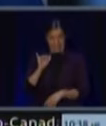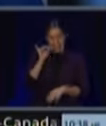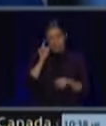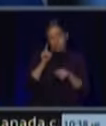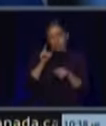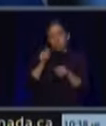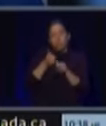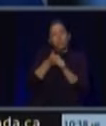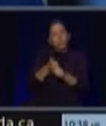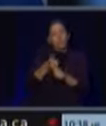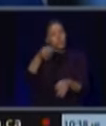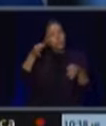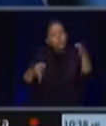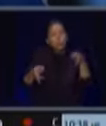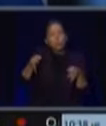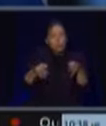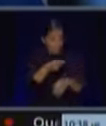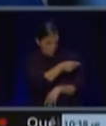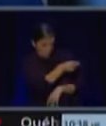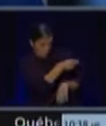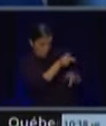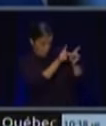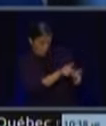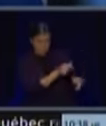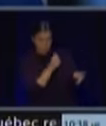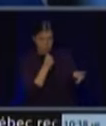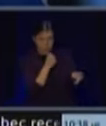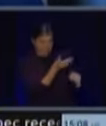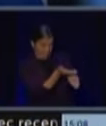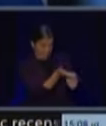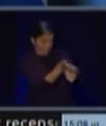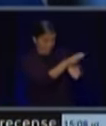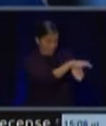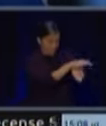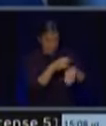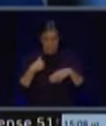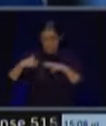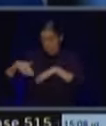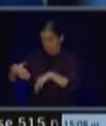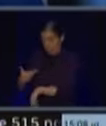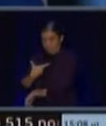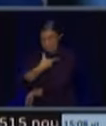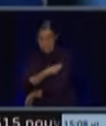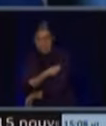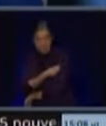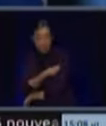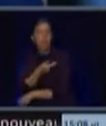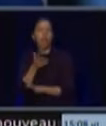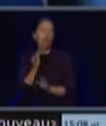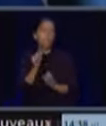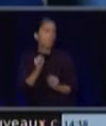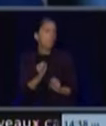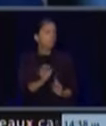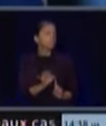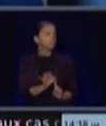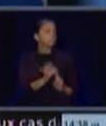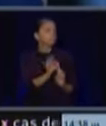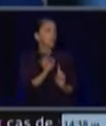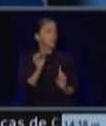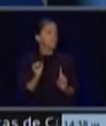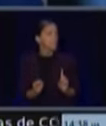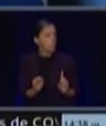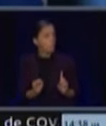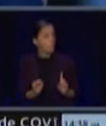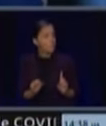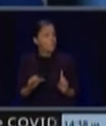temps de se faire vacciner, on va toujours... Mais le principe, c'est qu'on veut protéger l'environnement. Puis on le voit, là... Il y a